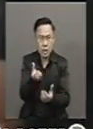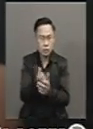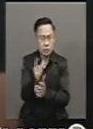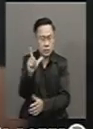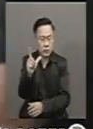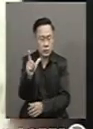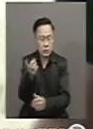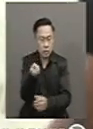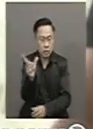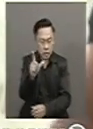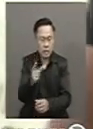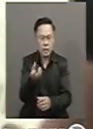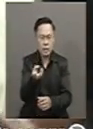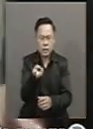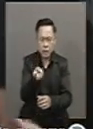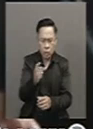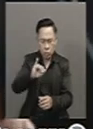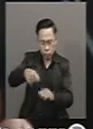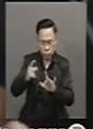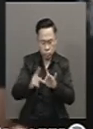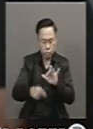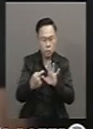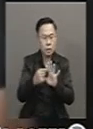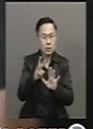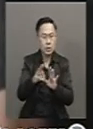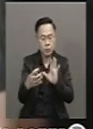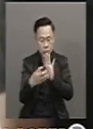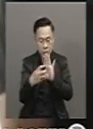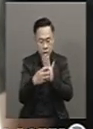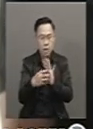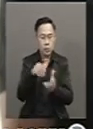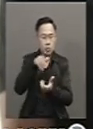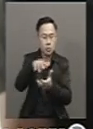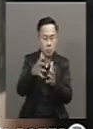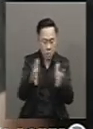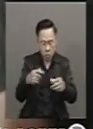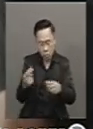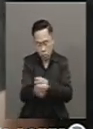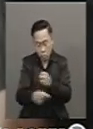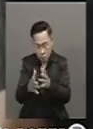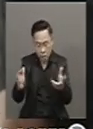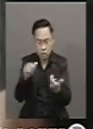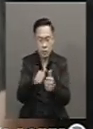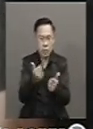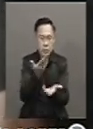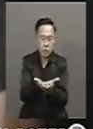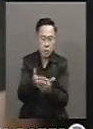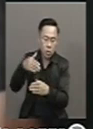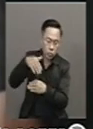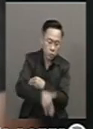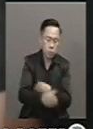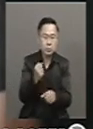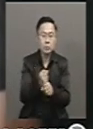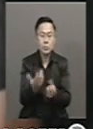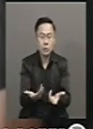ในภาคกลางจะเริ่มออกมาสู่ท้องตลาดมากขึ้นอาจจะเป็นต ัวหนึ่งฮะที่เข้ามากดราคาข้าวที่